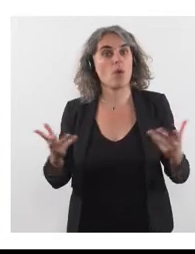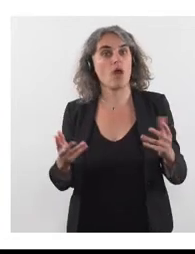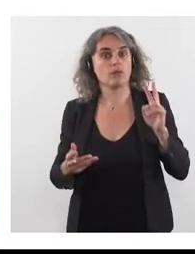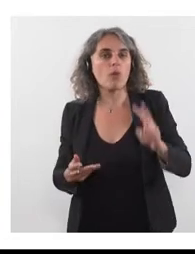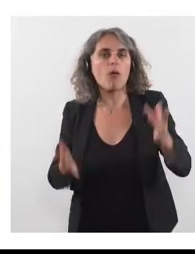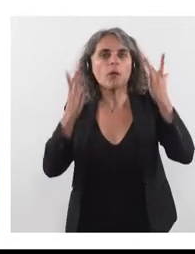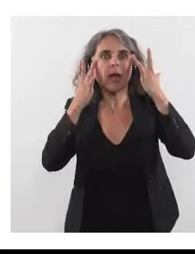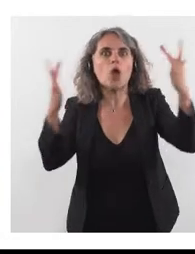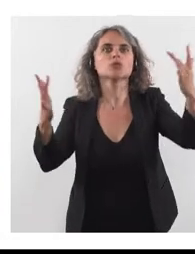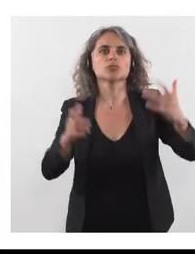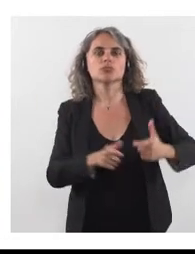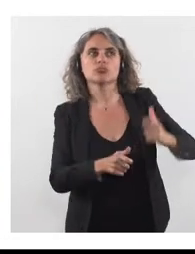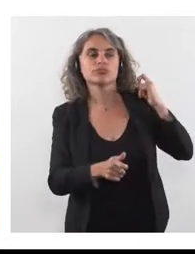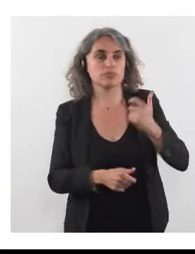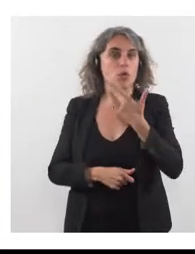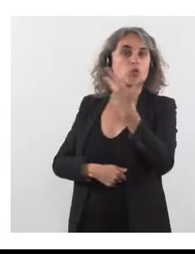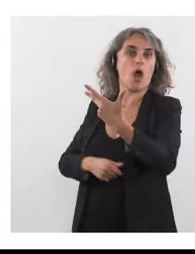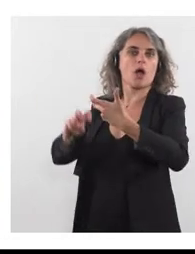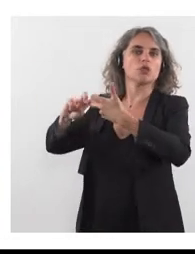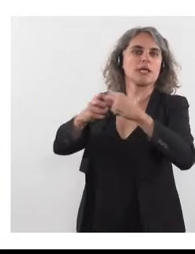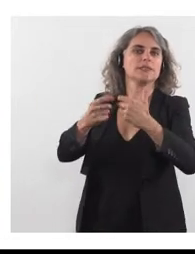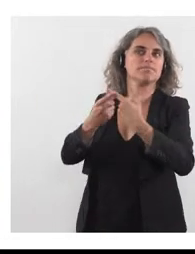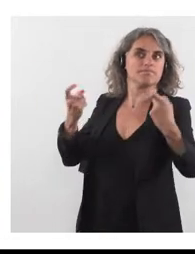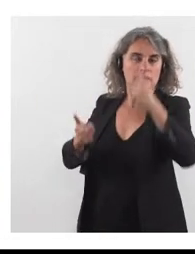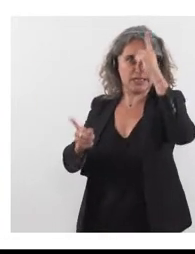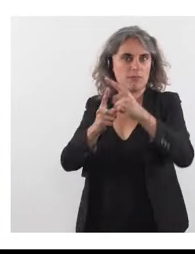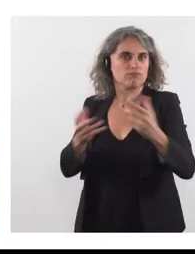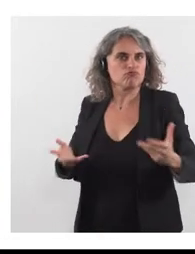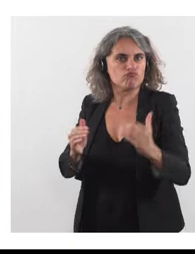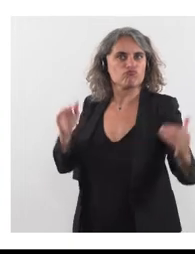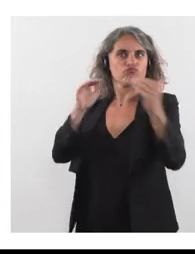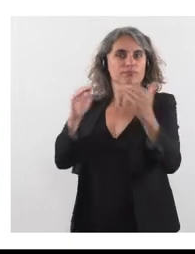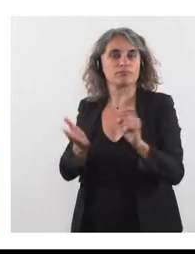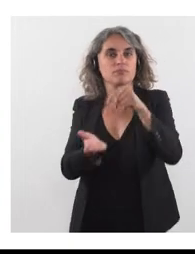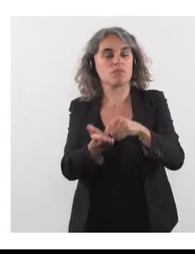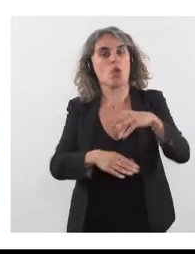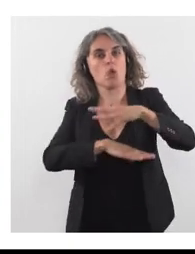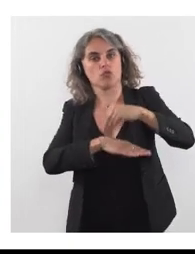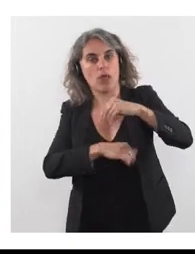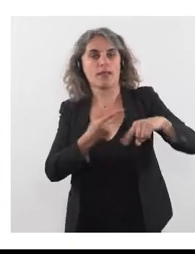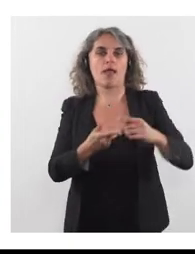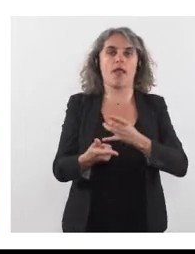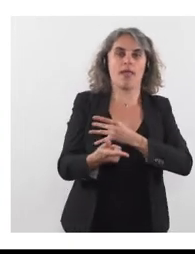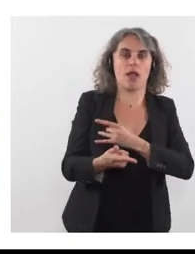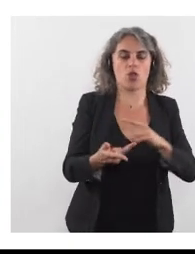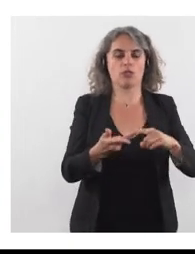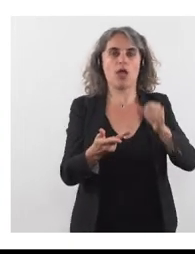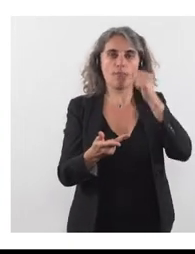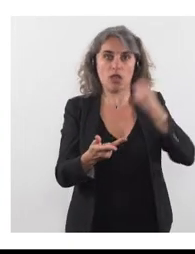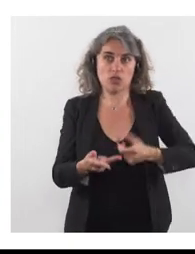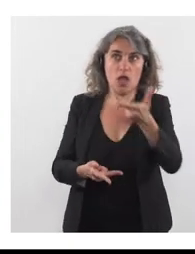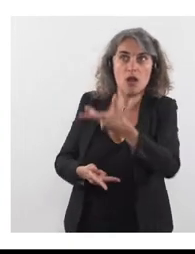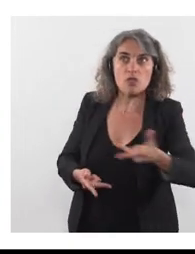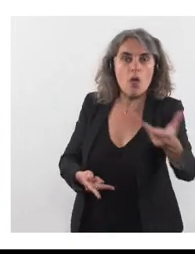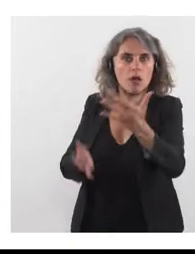retour d'expérience de 3 organismes de promotion de l'égalité de traitement, donc en Suède, en Irlande et en Belgique, qui sont des organismes qui